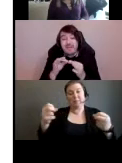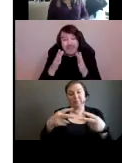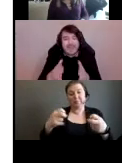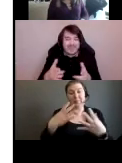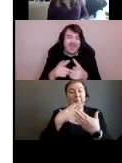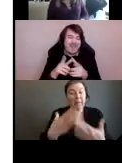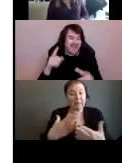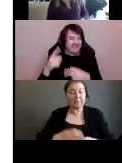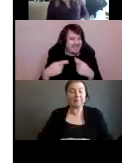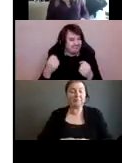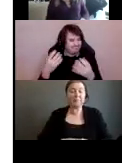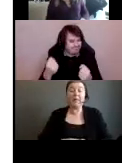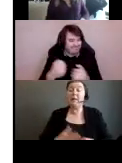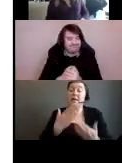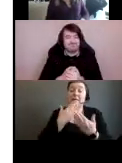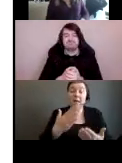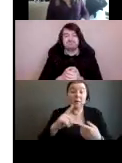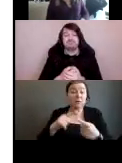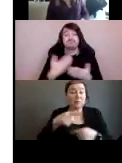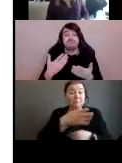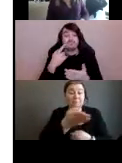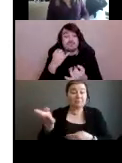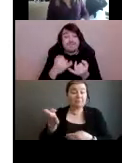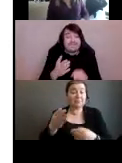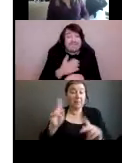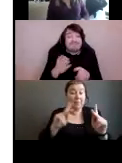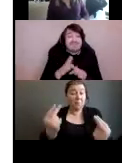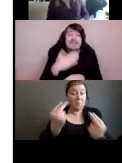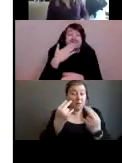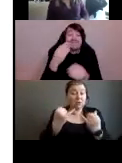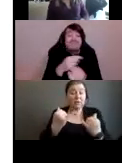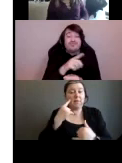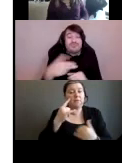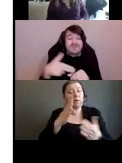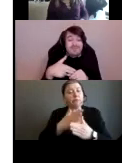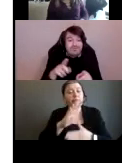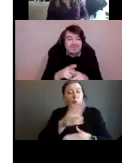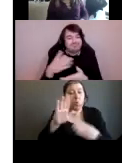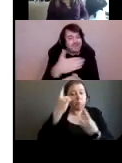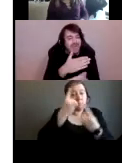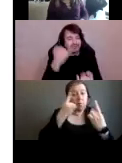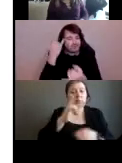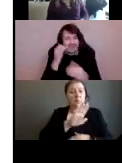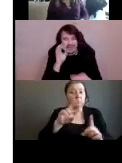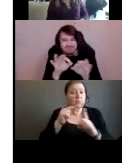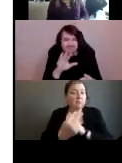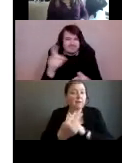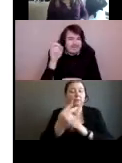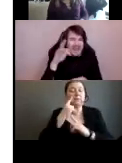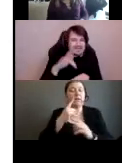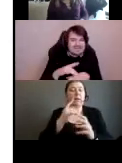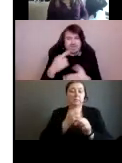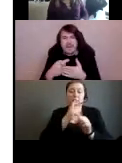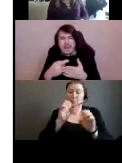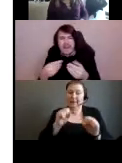langue des signes. Pour terminer, merci beaucoup à tous les participants pour avoir partagé vos idées, vos expériences et vos commentaires ainsi